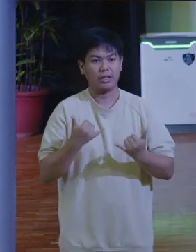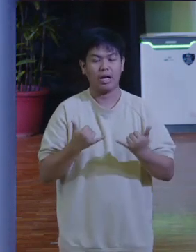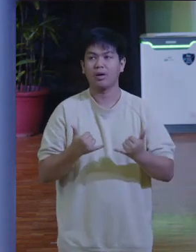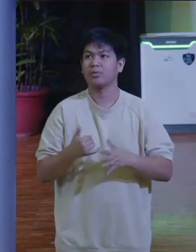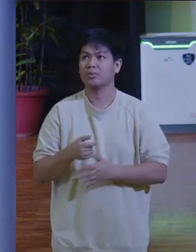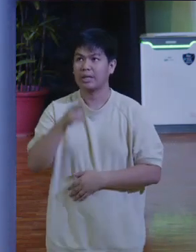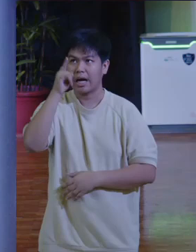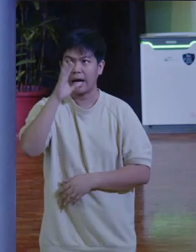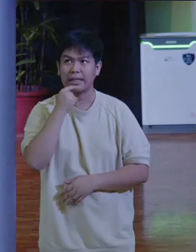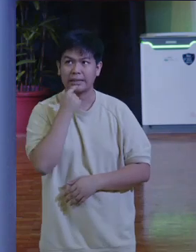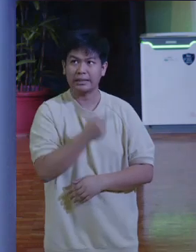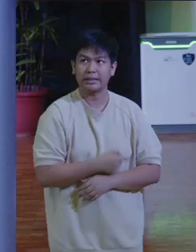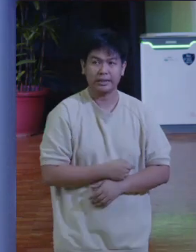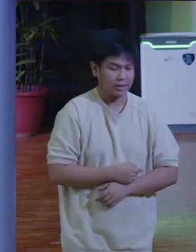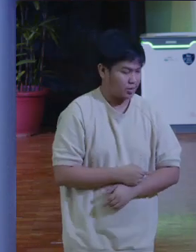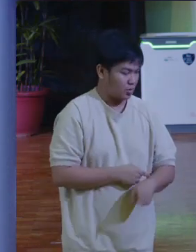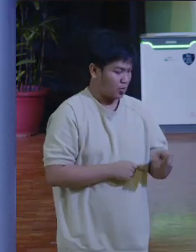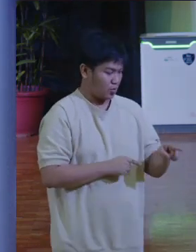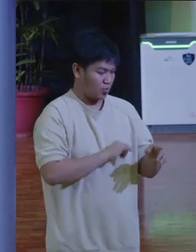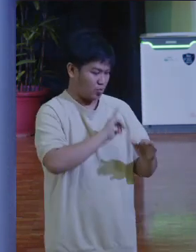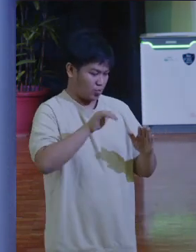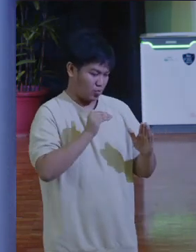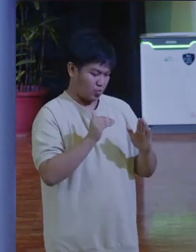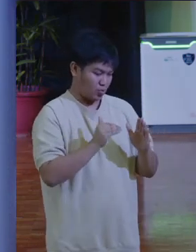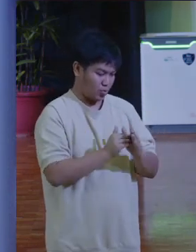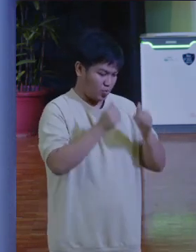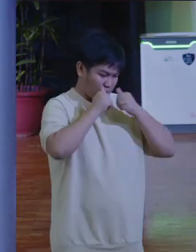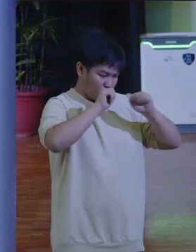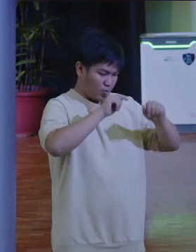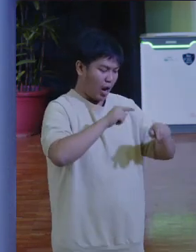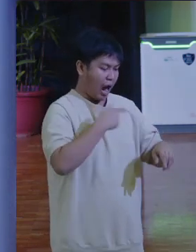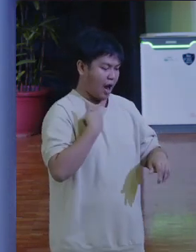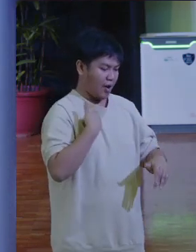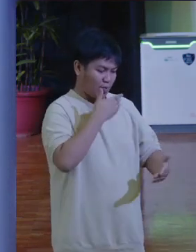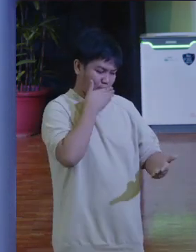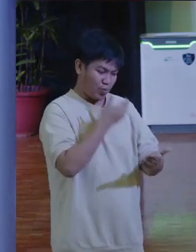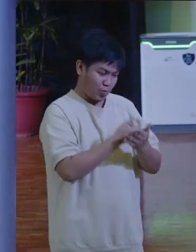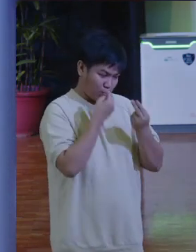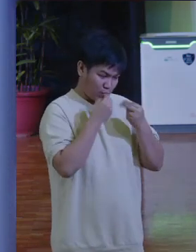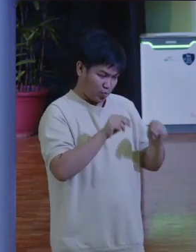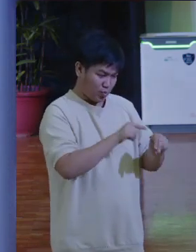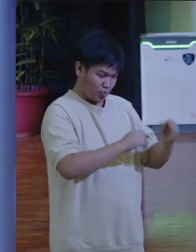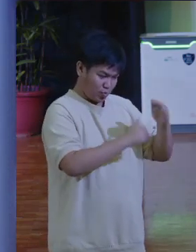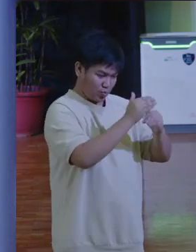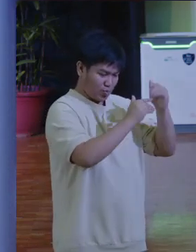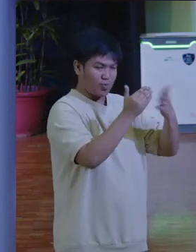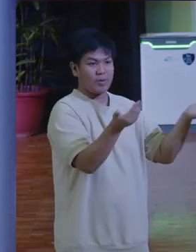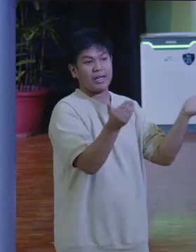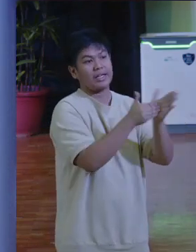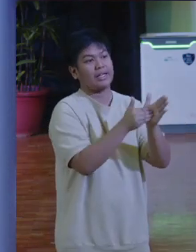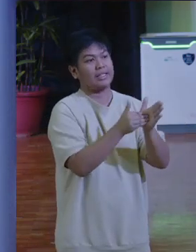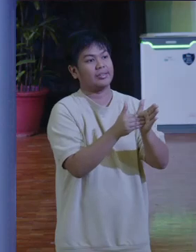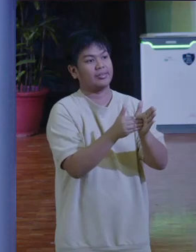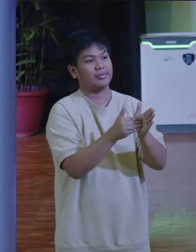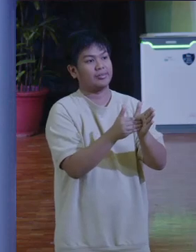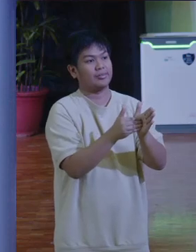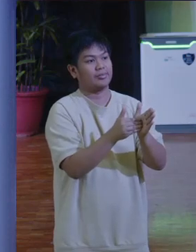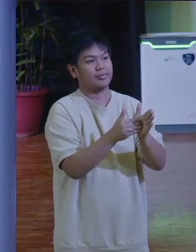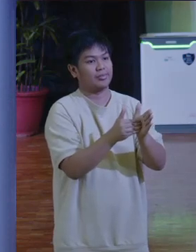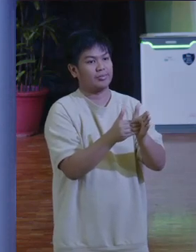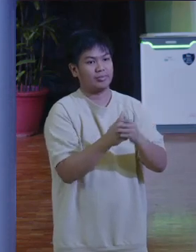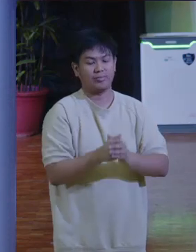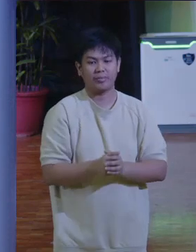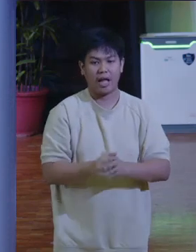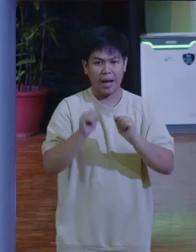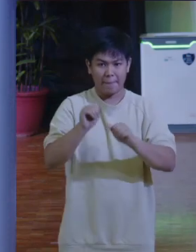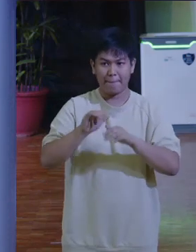they are, and I give to Jerusalem a herald of good news. Sabi sa Isaiah 52:7, how beautiful upon